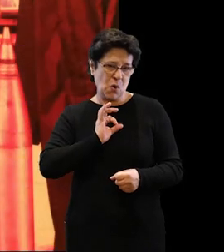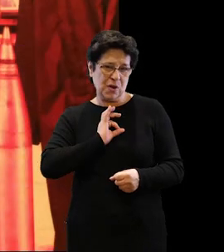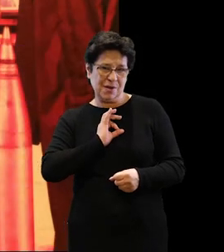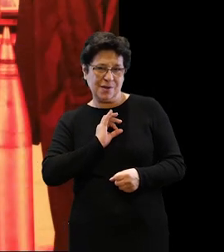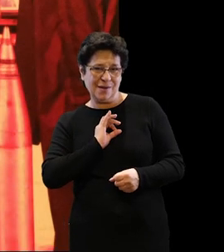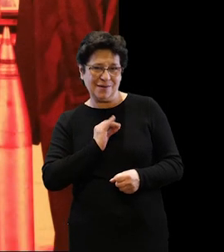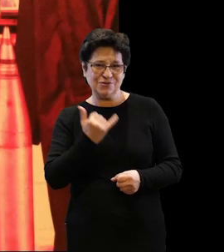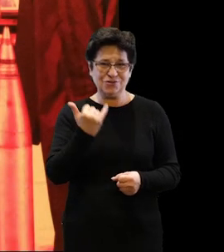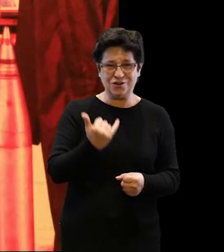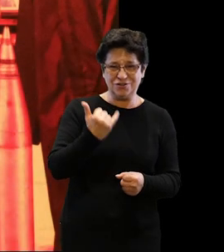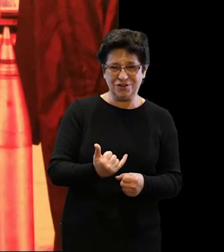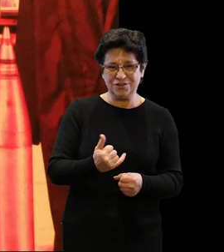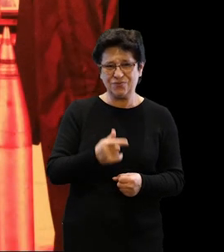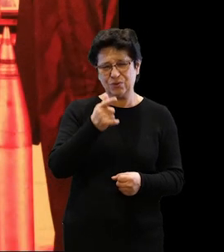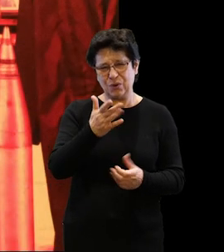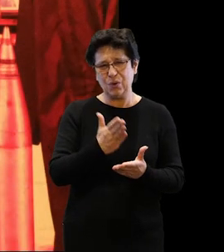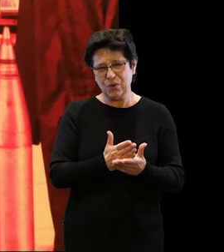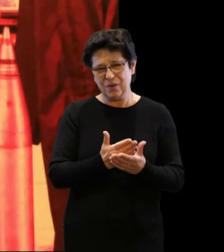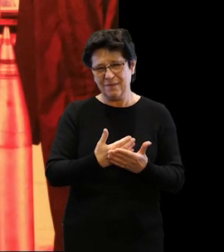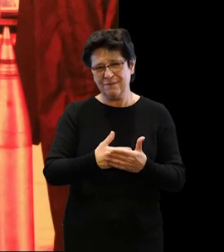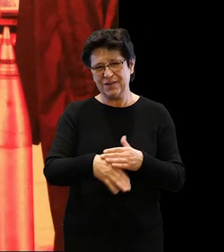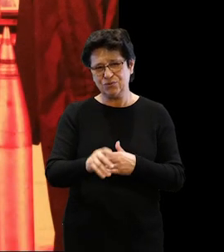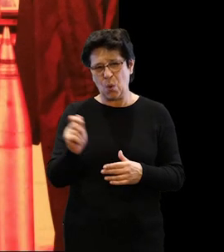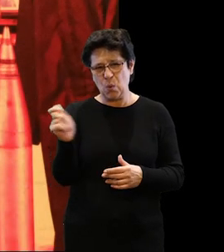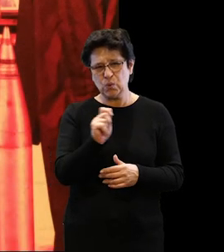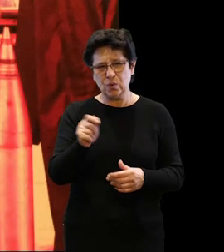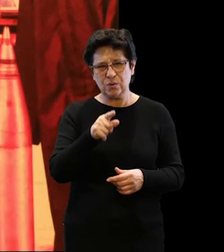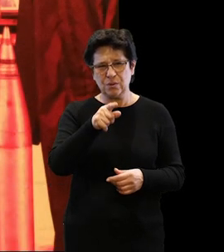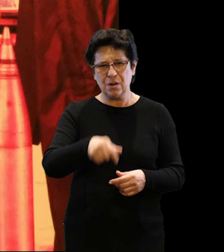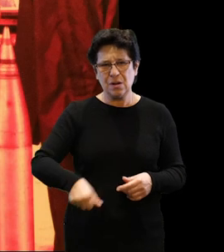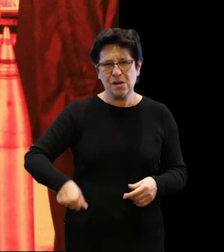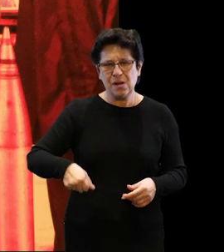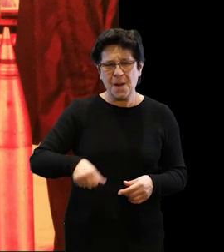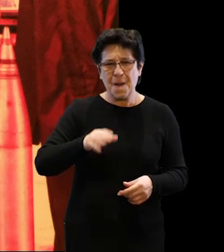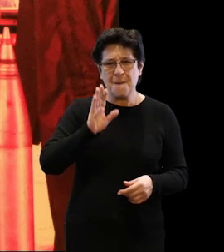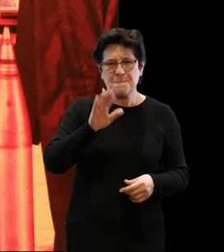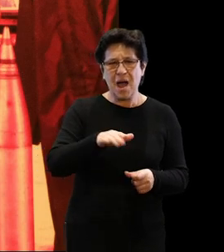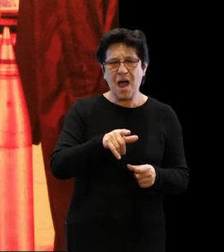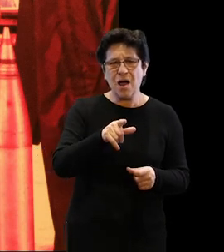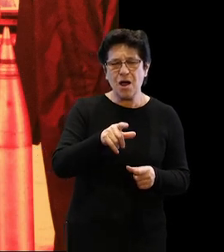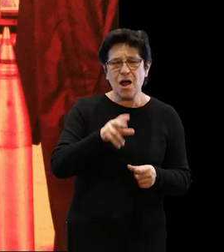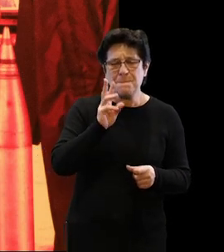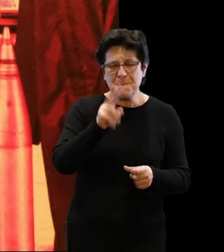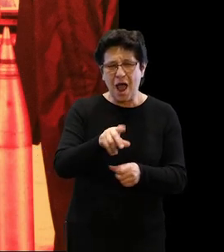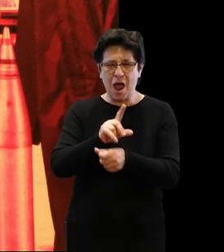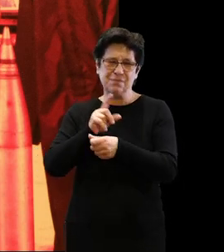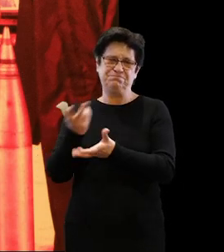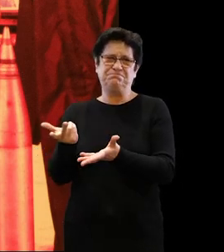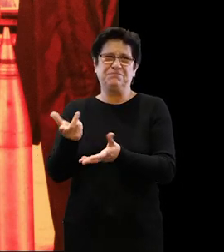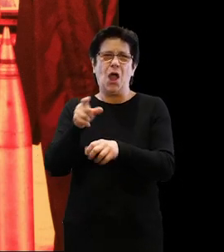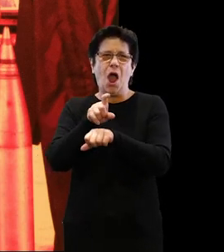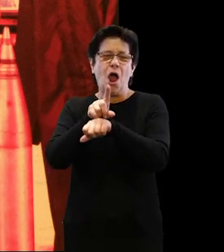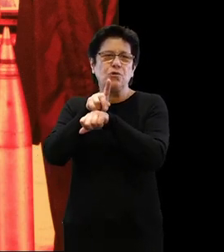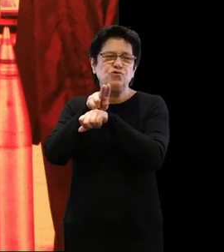doroślejszy ten gość ma tam pół samolotu pół helikoptera kawał czołgu No naprawdę